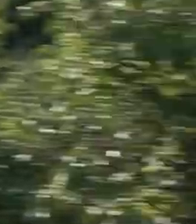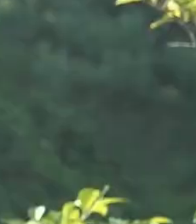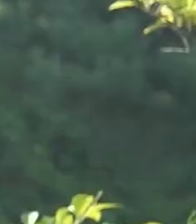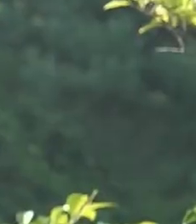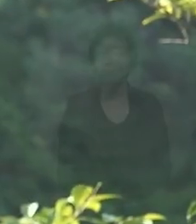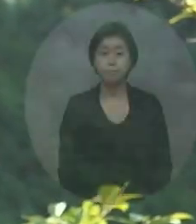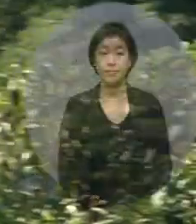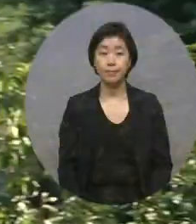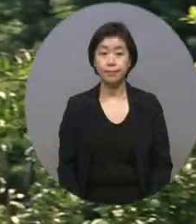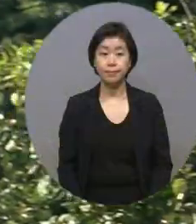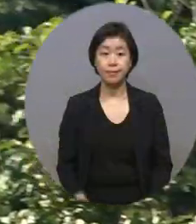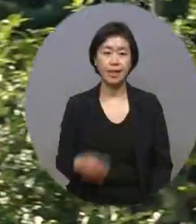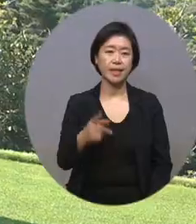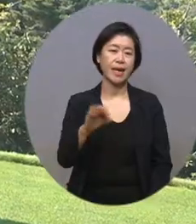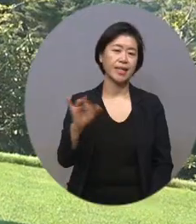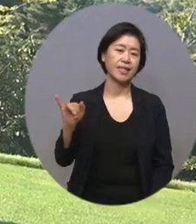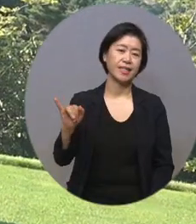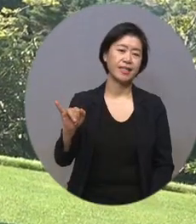아이고 다이. 어 다이.